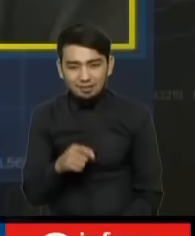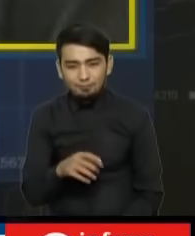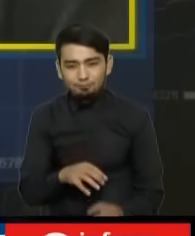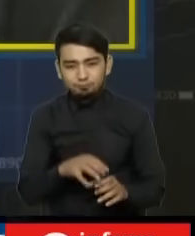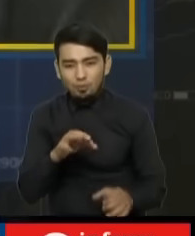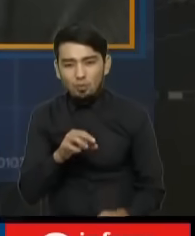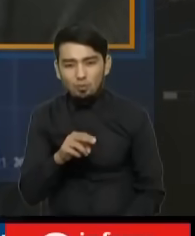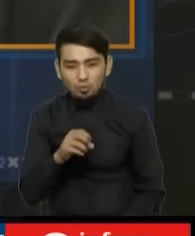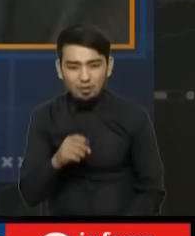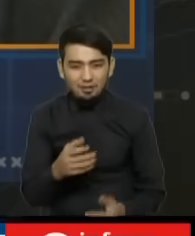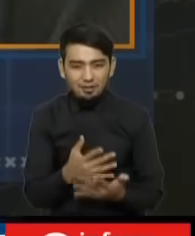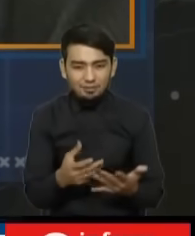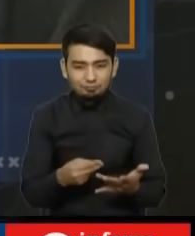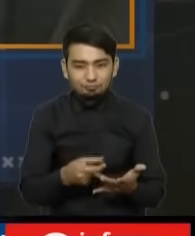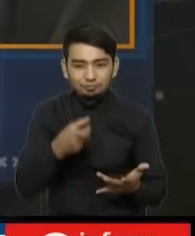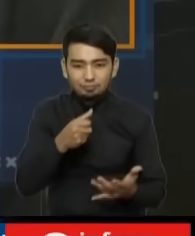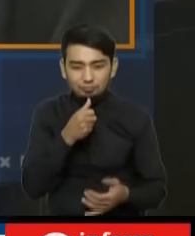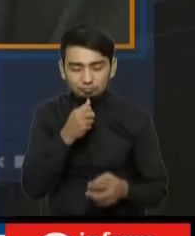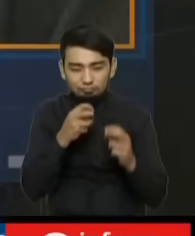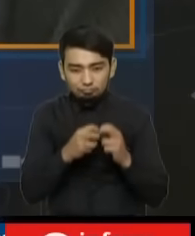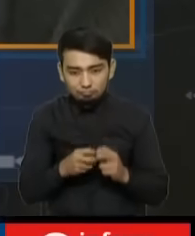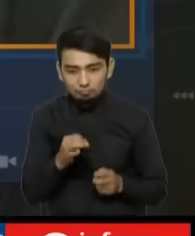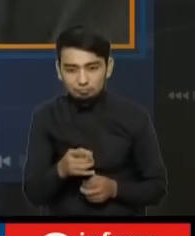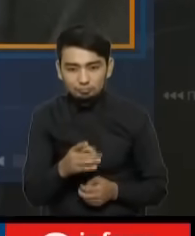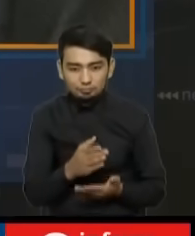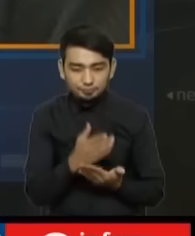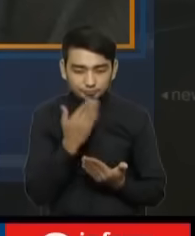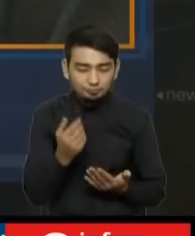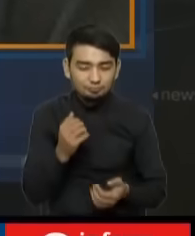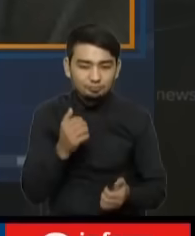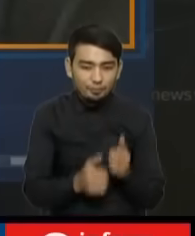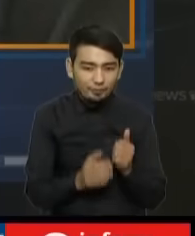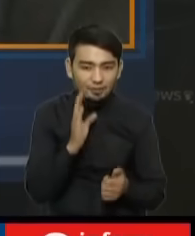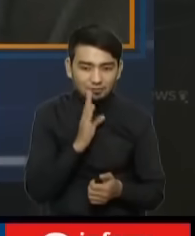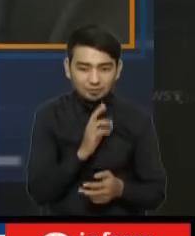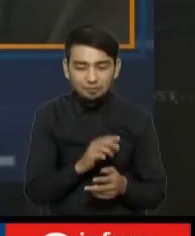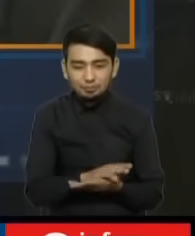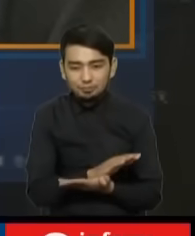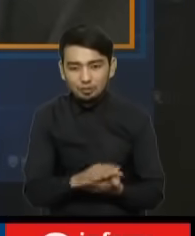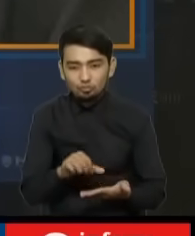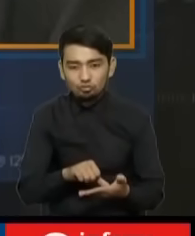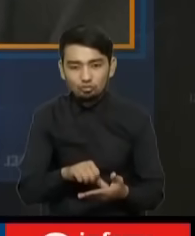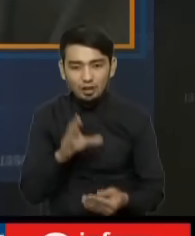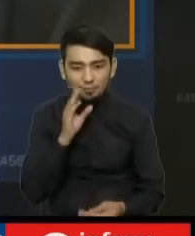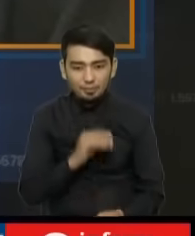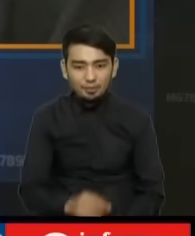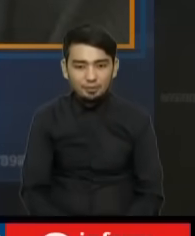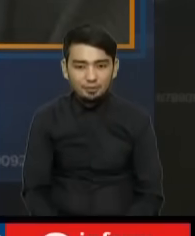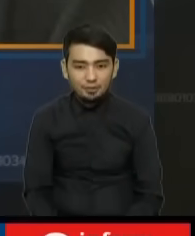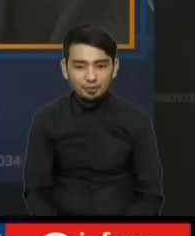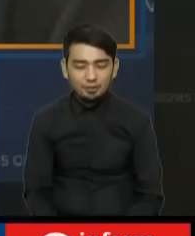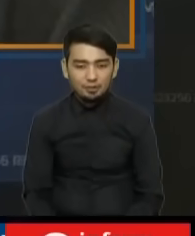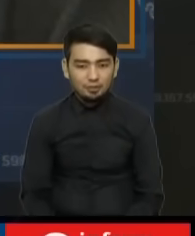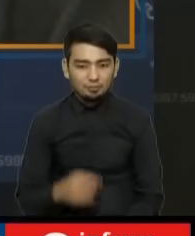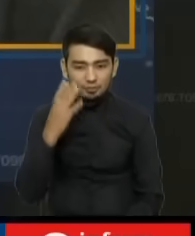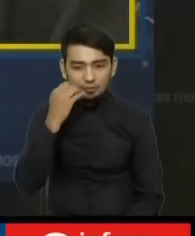осы пап-тестті алып тексереді. Әр әйел тегін осындай бағдарламаға қатысалады. Жақсы,